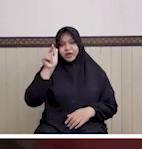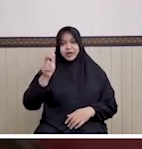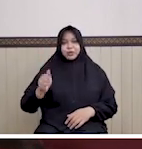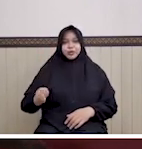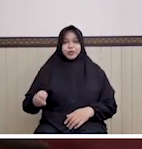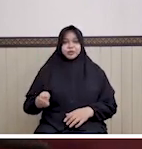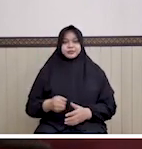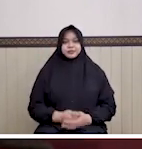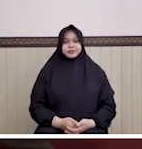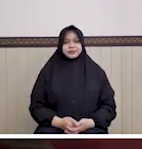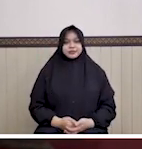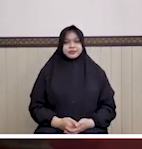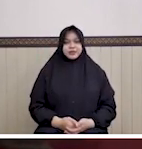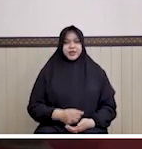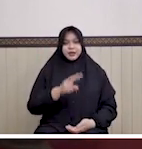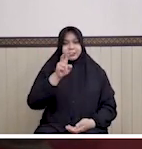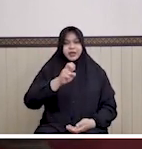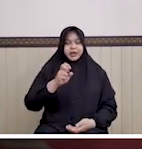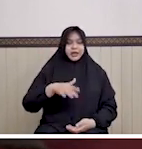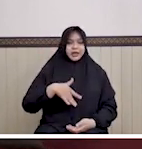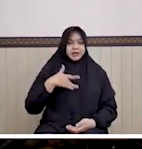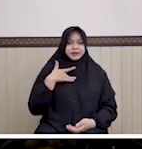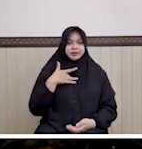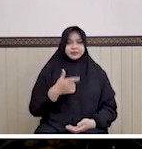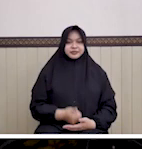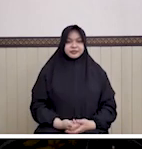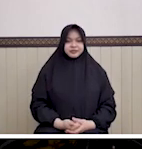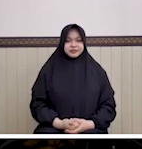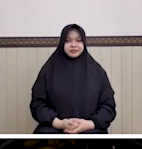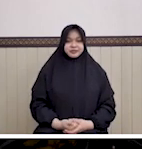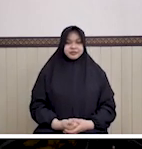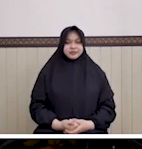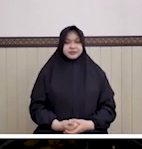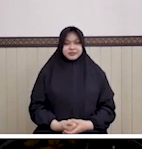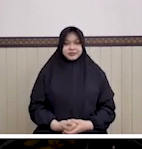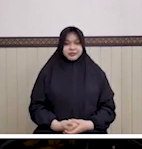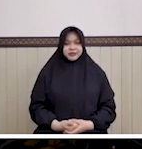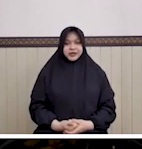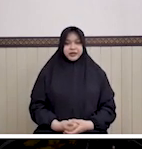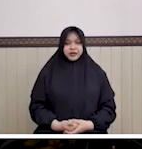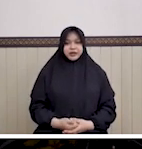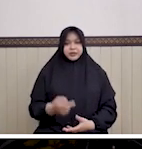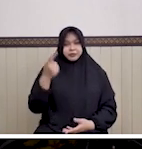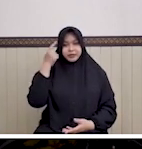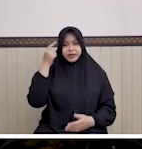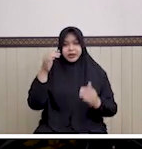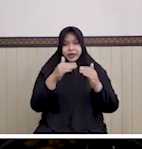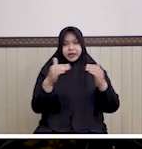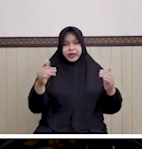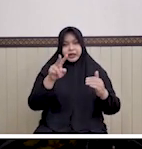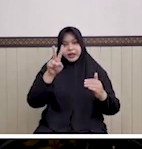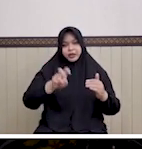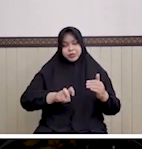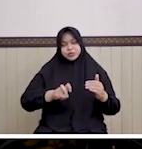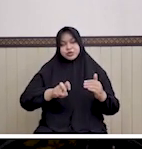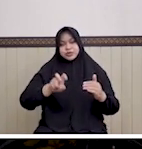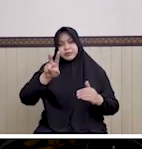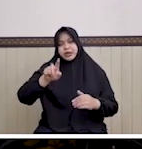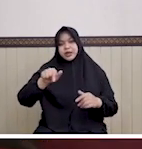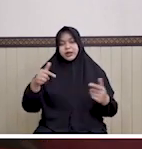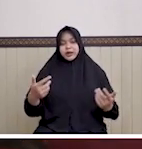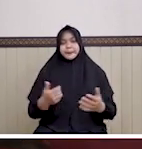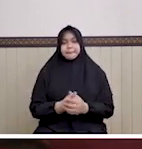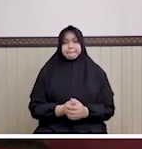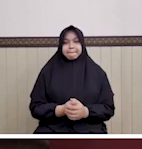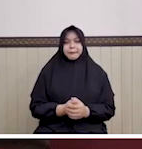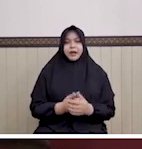hukum tetapi memakai rasa sense of Justice nya dipakai Kita Apakah